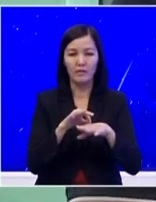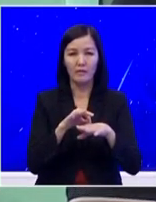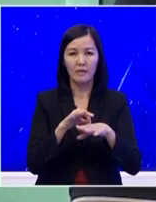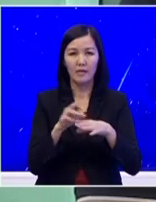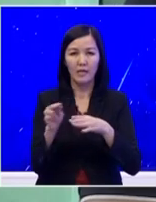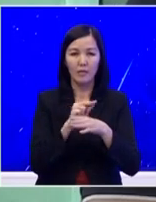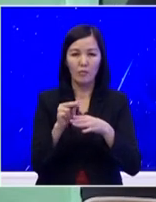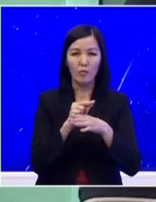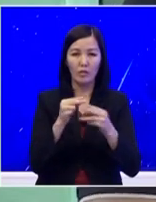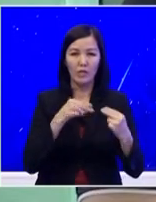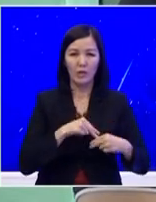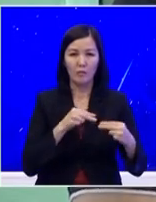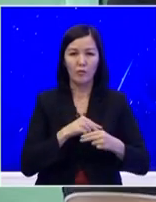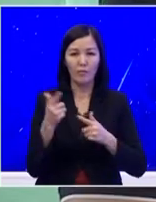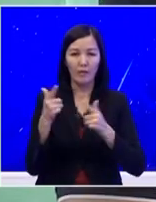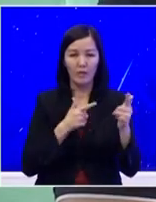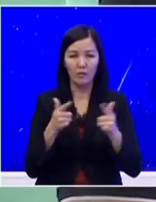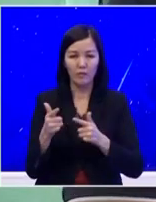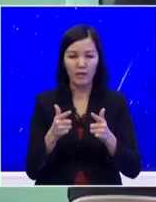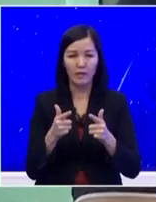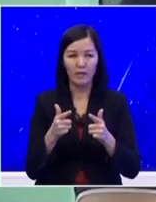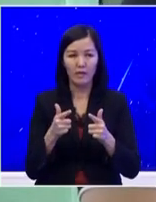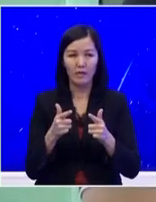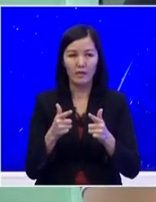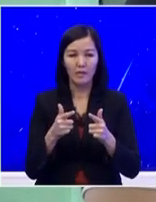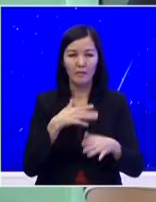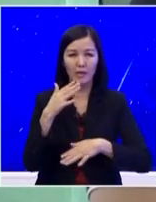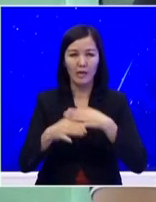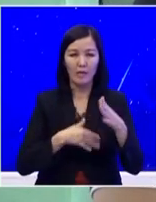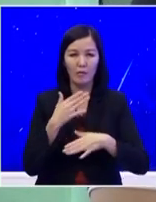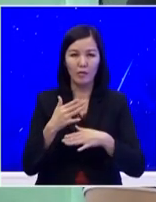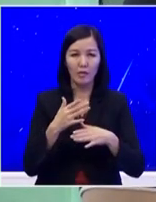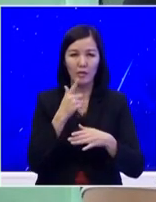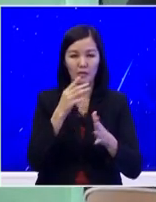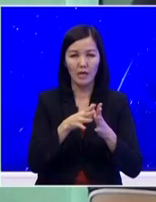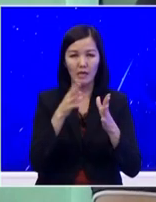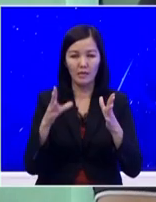некоторые ремонтные работы по подготовке по переработке сахарной свеклы.